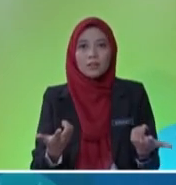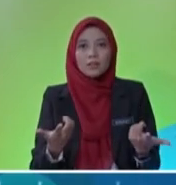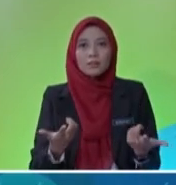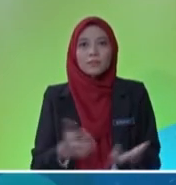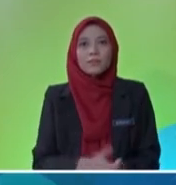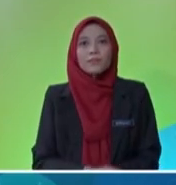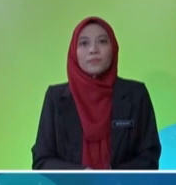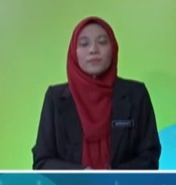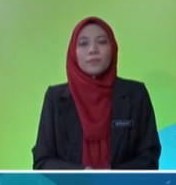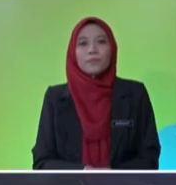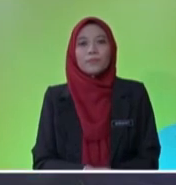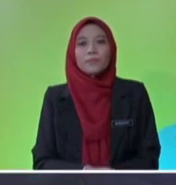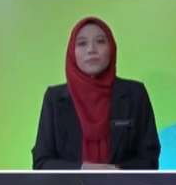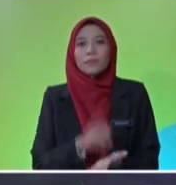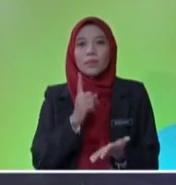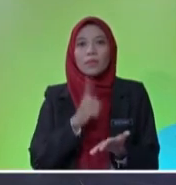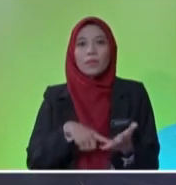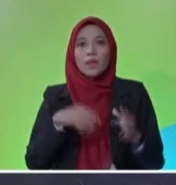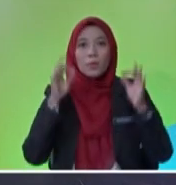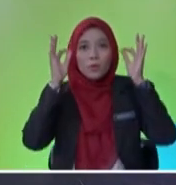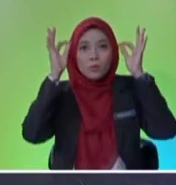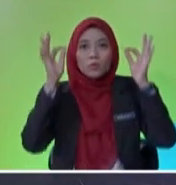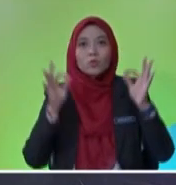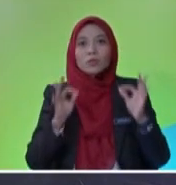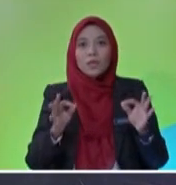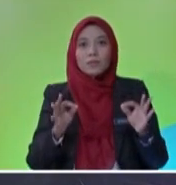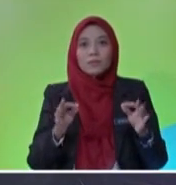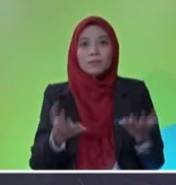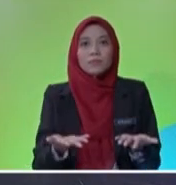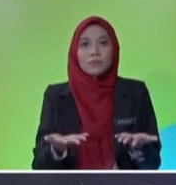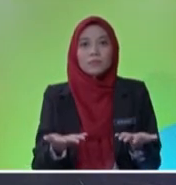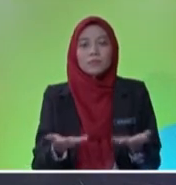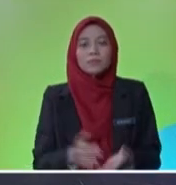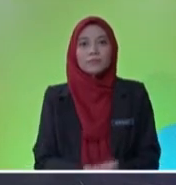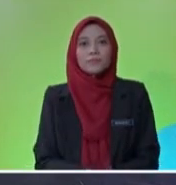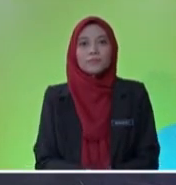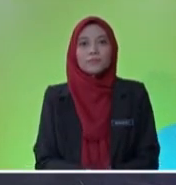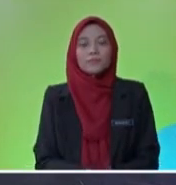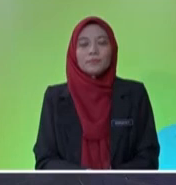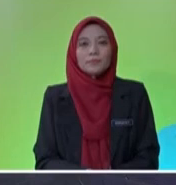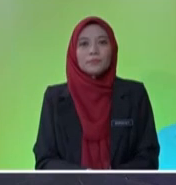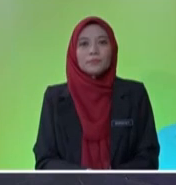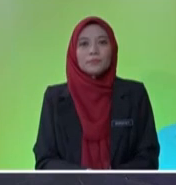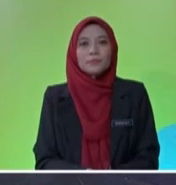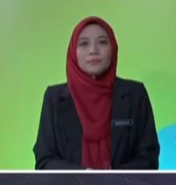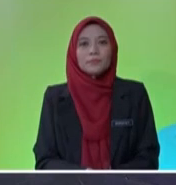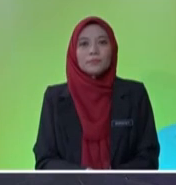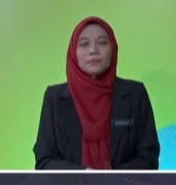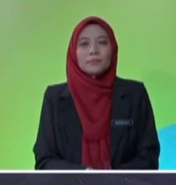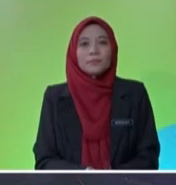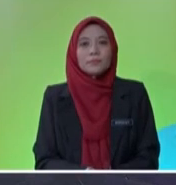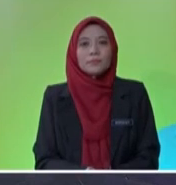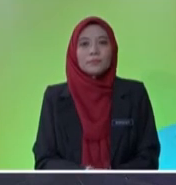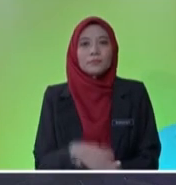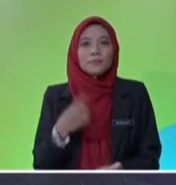apa keputusan disitu ada Alisha ah daripada keputusan tadi apa yang bisa depan eh